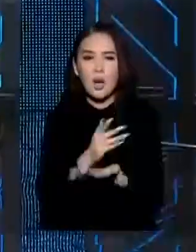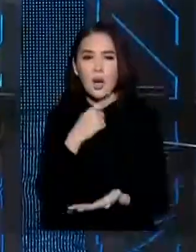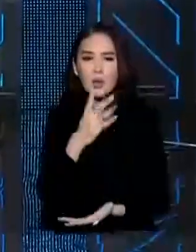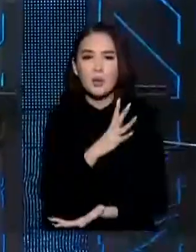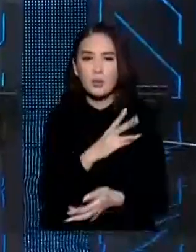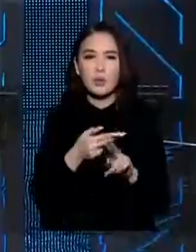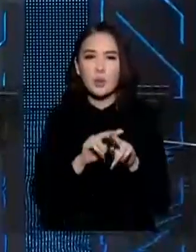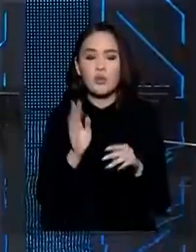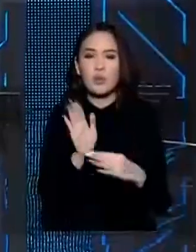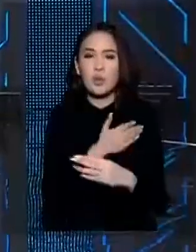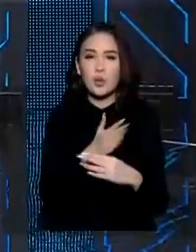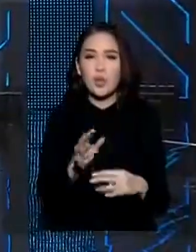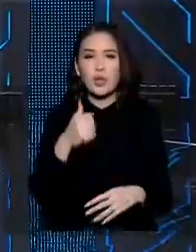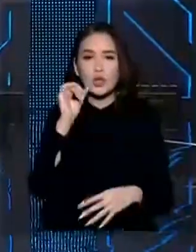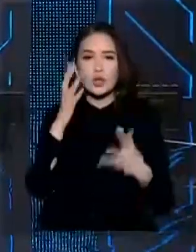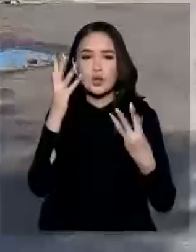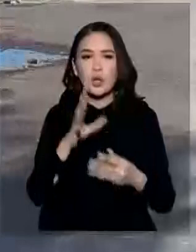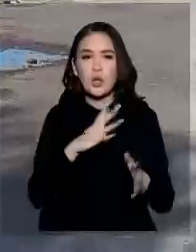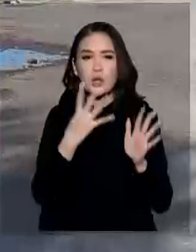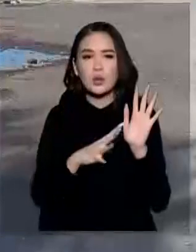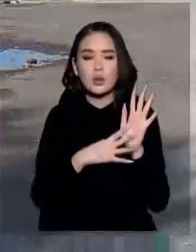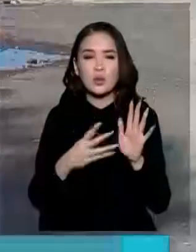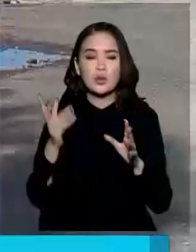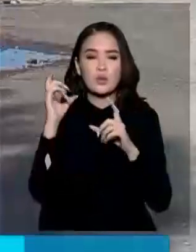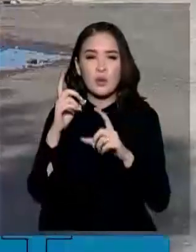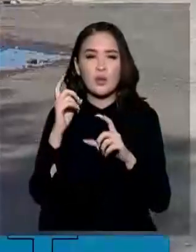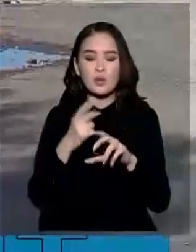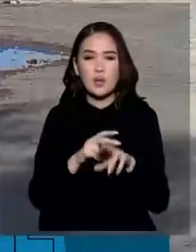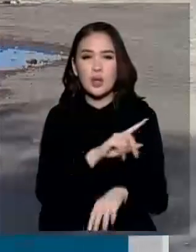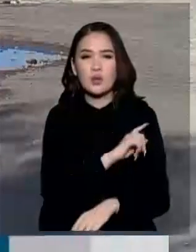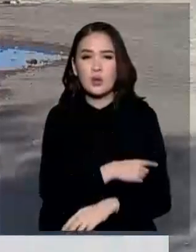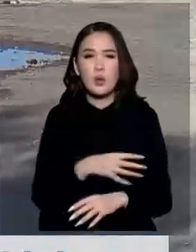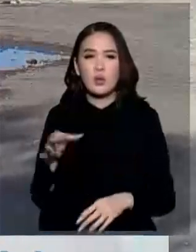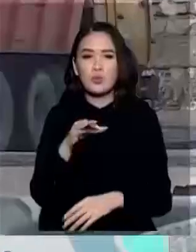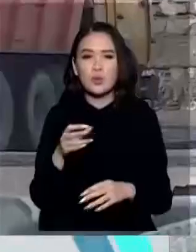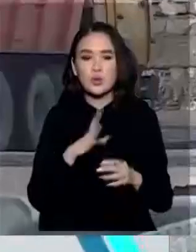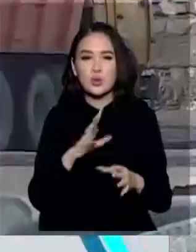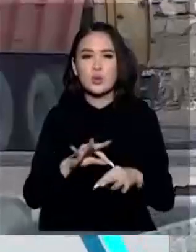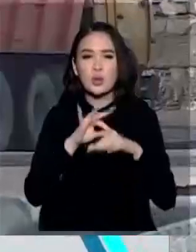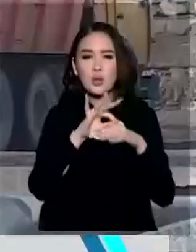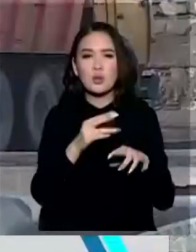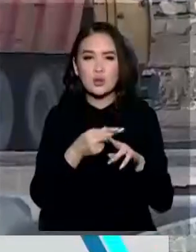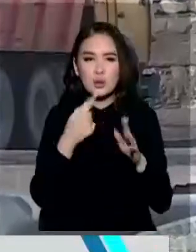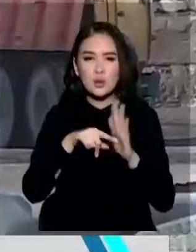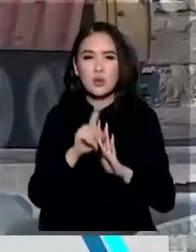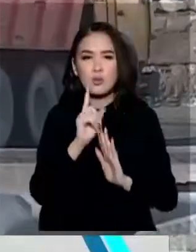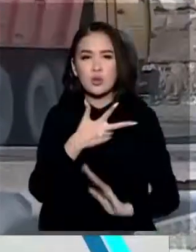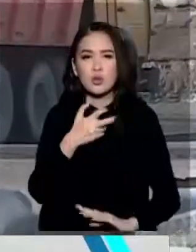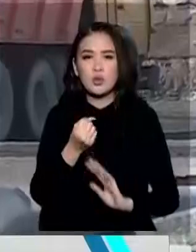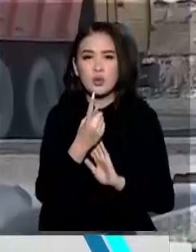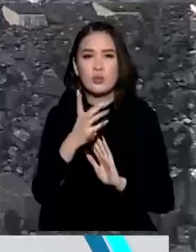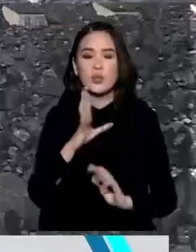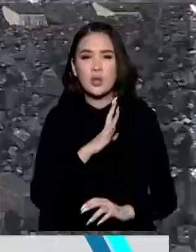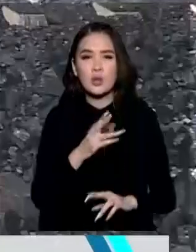айтады. Бұдан бөлек, кеше ғана 49 вагон қатты отын облыс аумағына жеткізілген. Оның ішінде Сарағашта